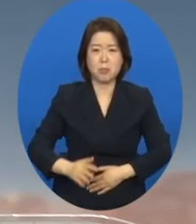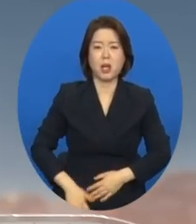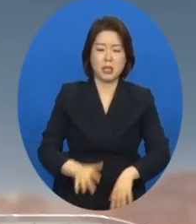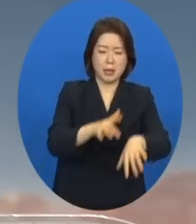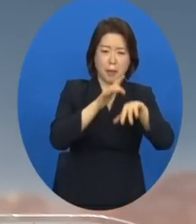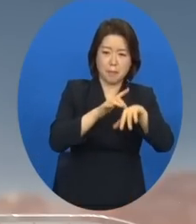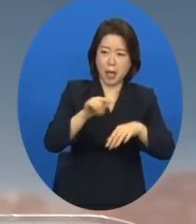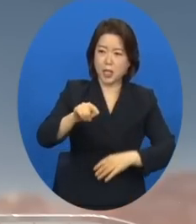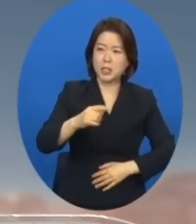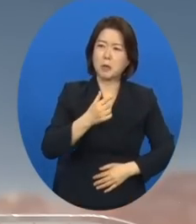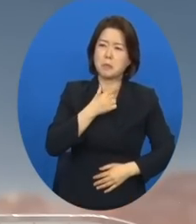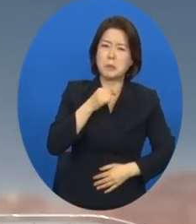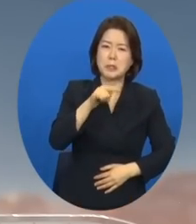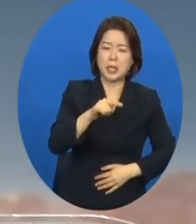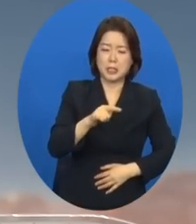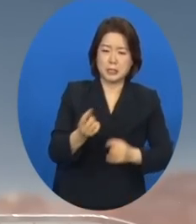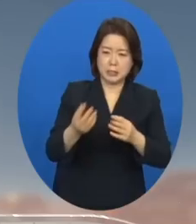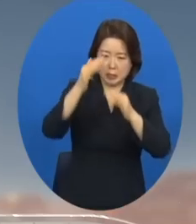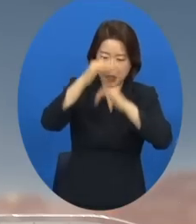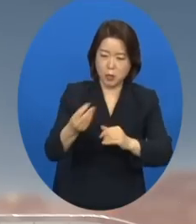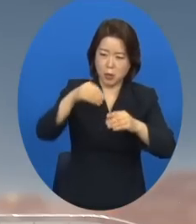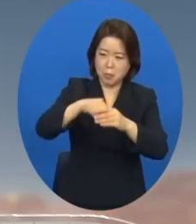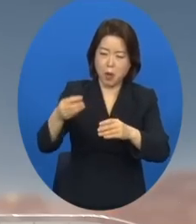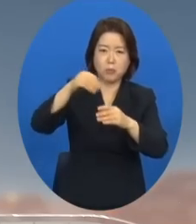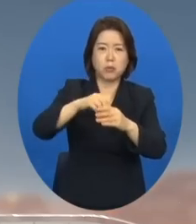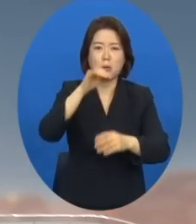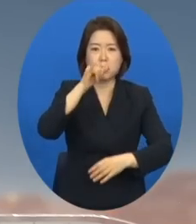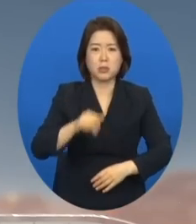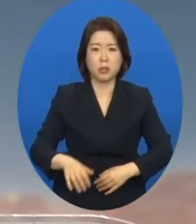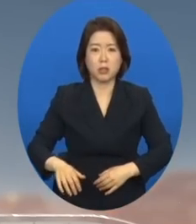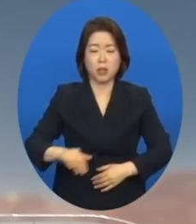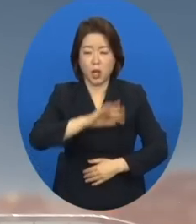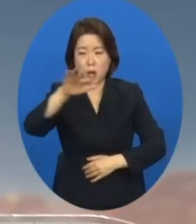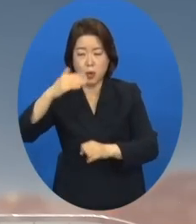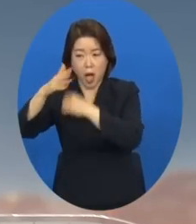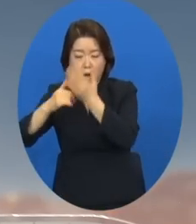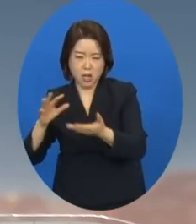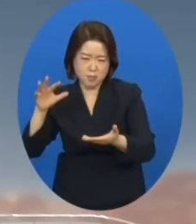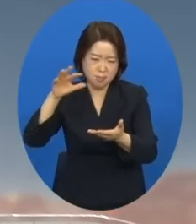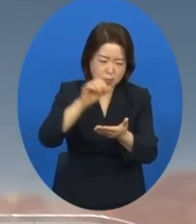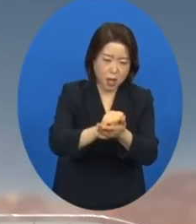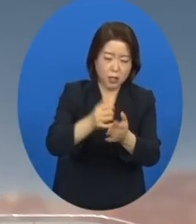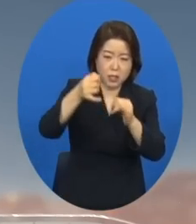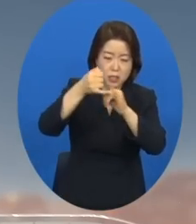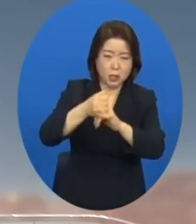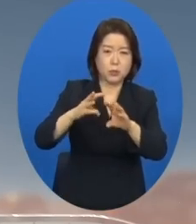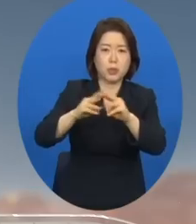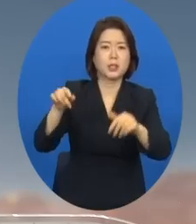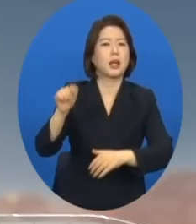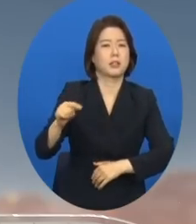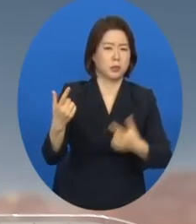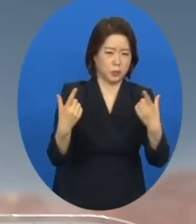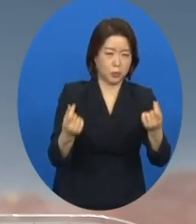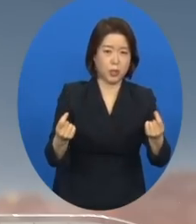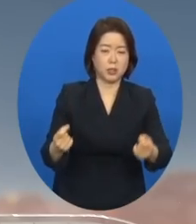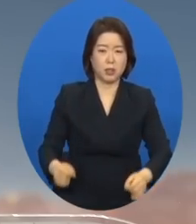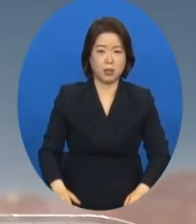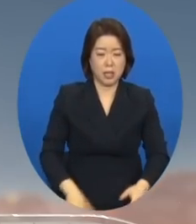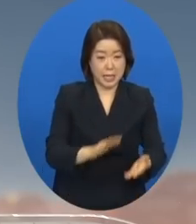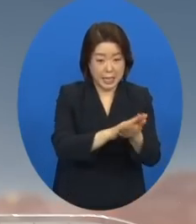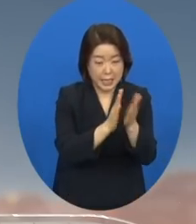거역하는 내용들이 막 들어가고 있어요 우리가 차지해야 될 주님이 약속하신 땅이 바로 그런 땅입니다 진화론을